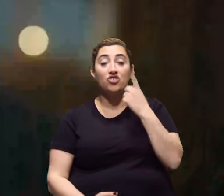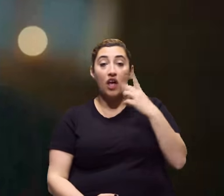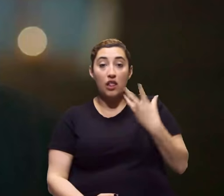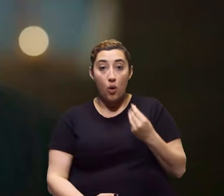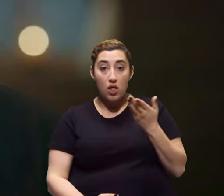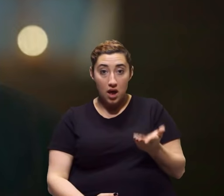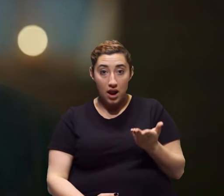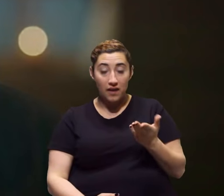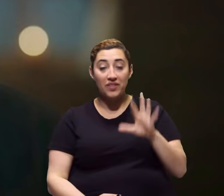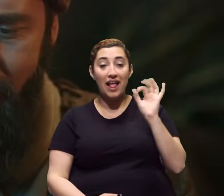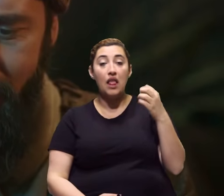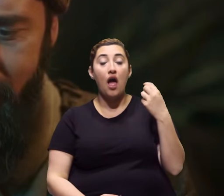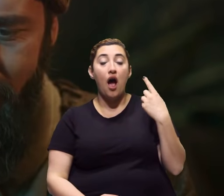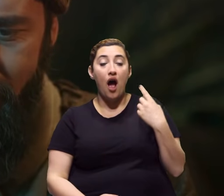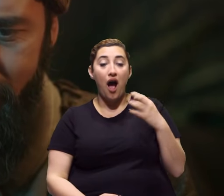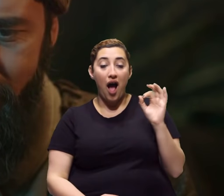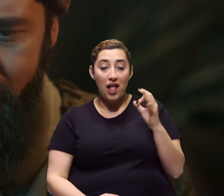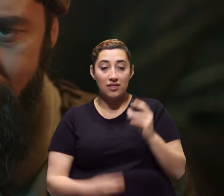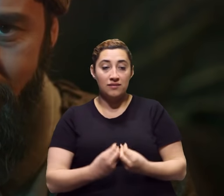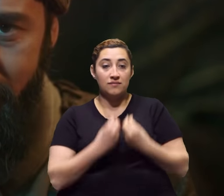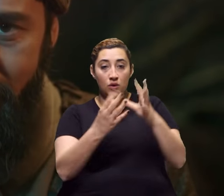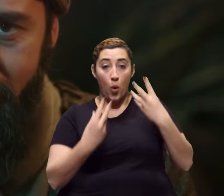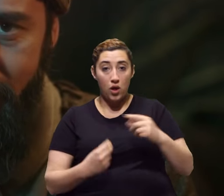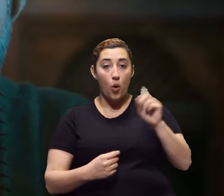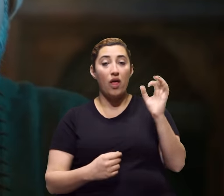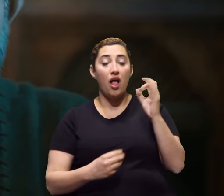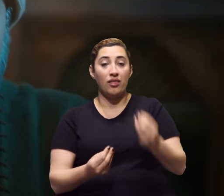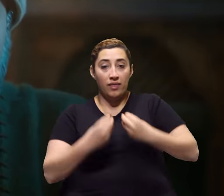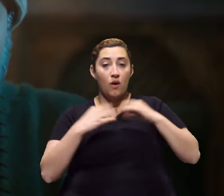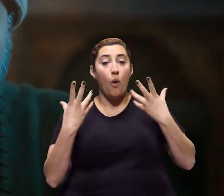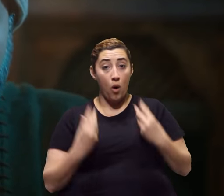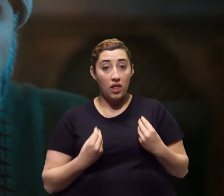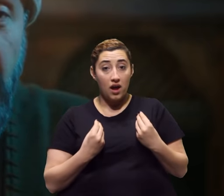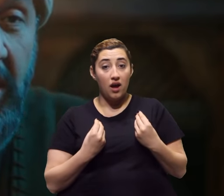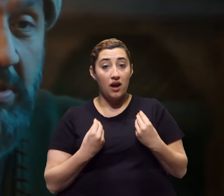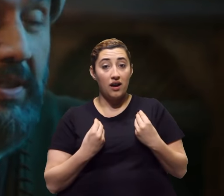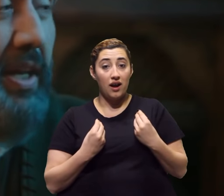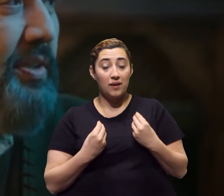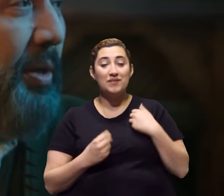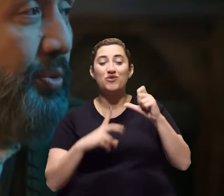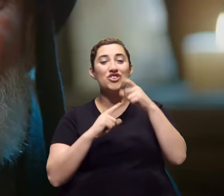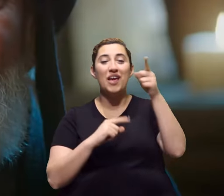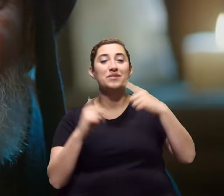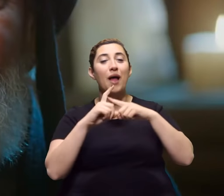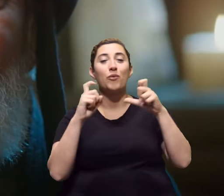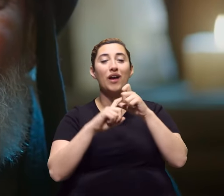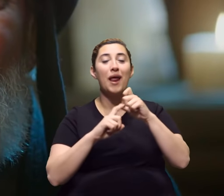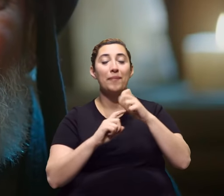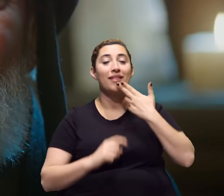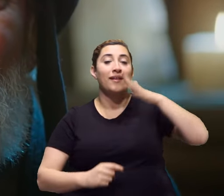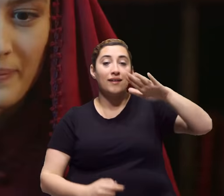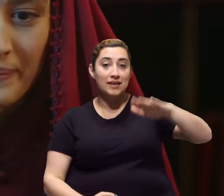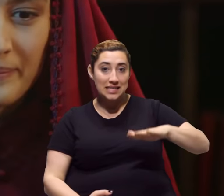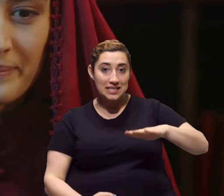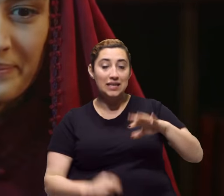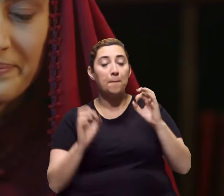şehadetiyle 50 altın mihri müeccel, 10 altın mihri muaccelle Şeyhimiz Tapduk Emre'nin